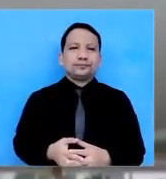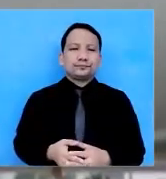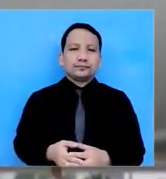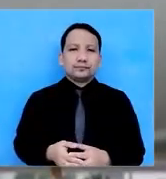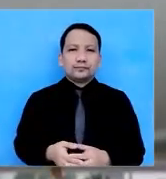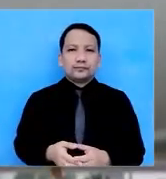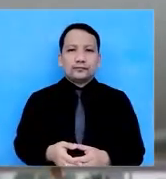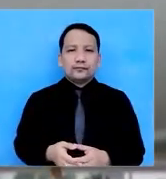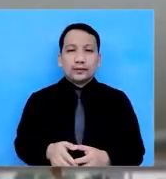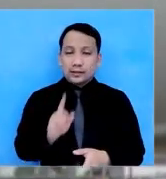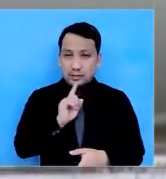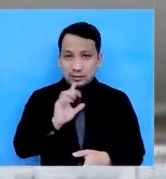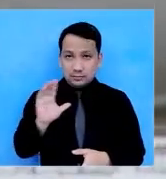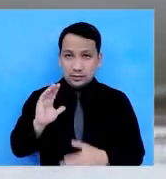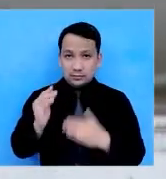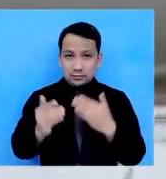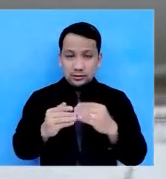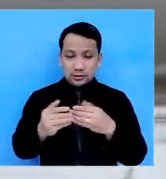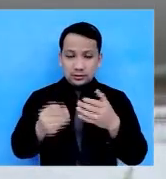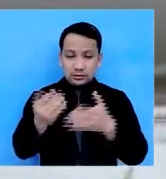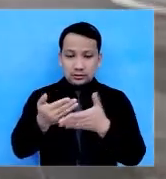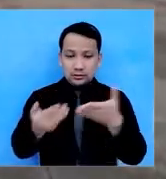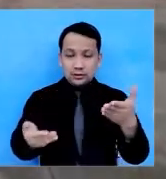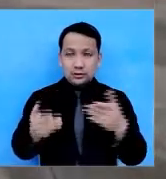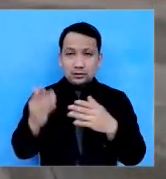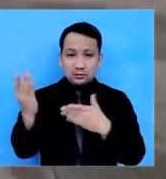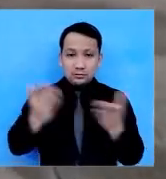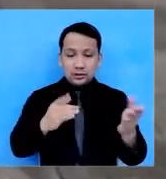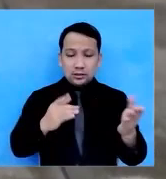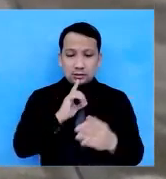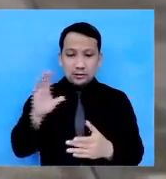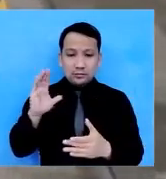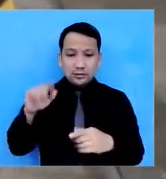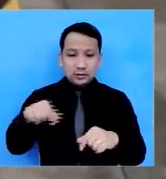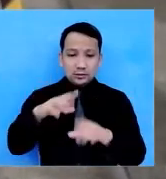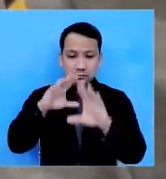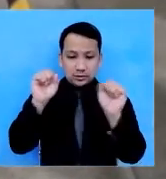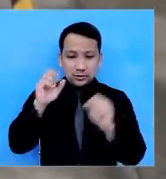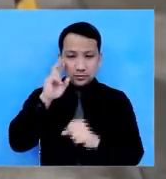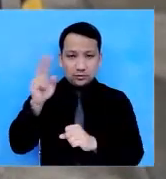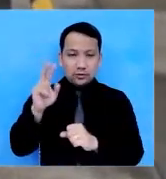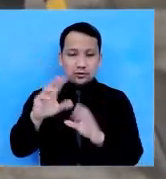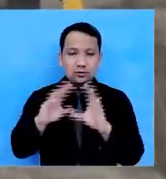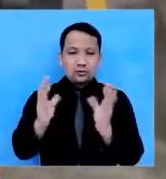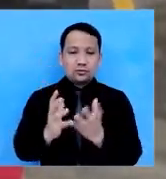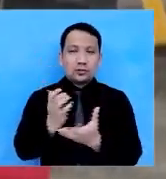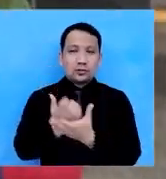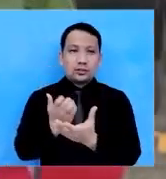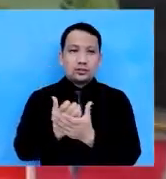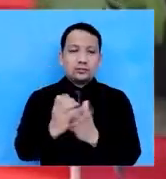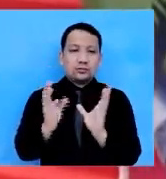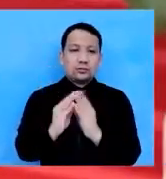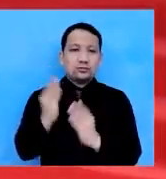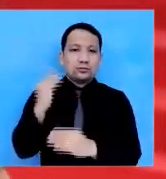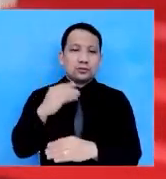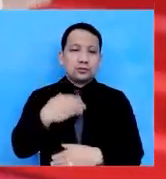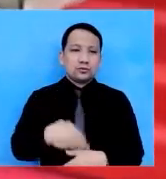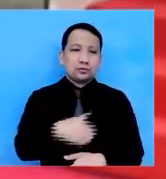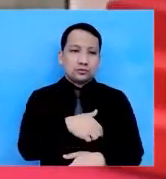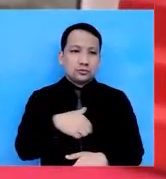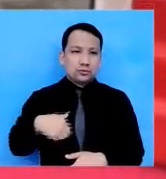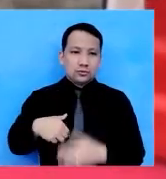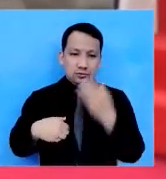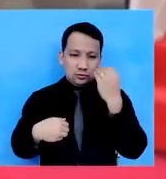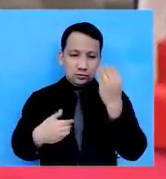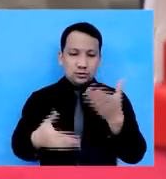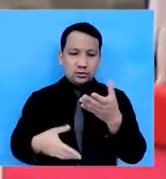Pangako ng samot-saring investments ang pasalubong ni Pangulong Bongbong Marcos mula sa World Economic Forum sa Switzerland. Asahan daw ang mga bagong mamumuhunang